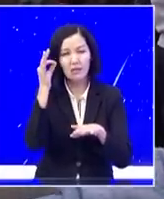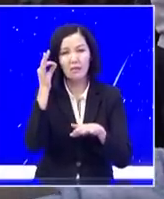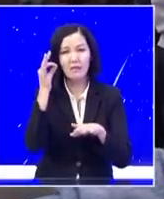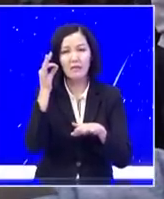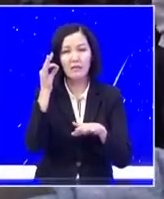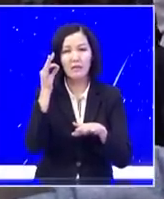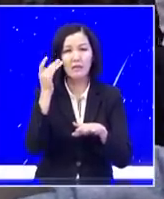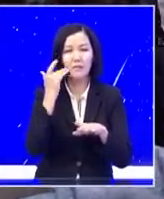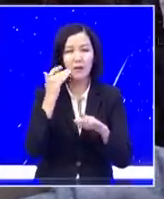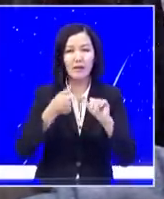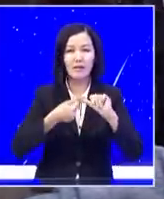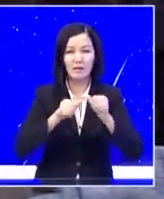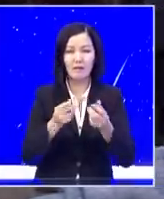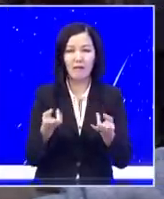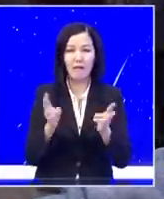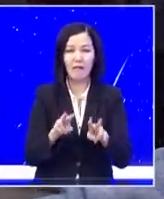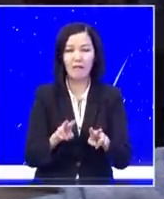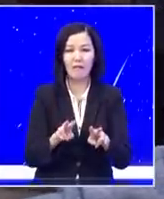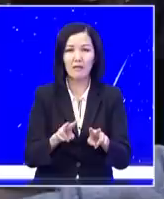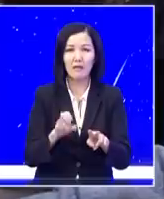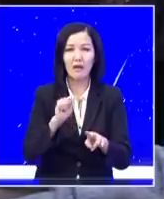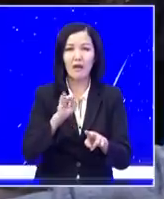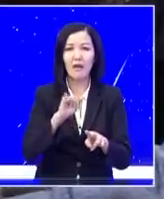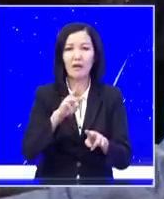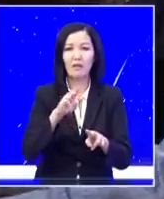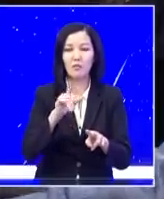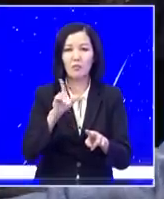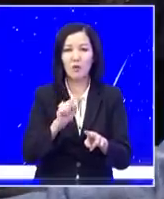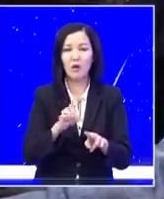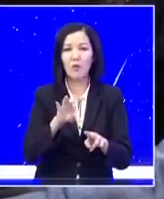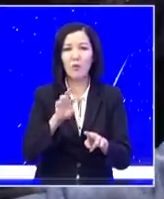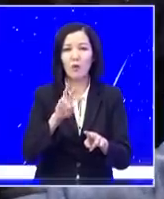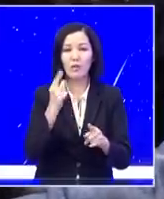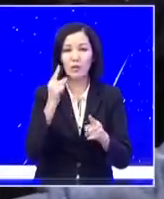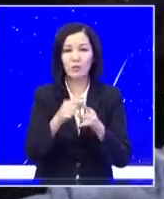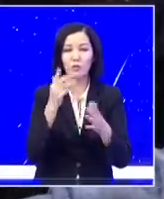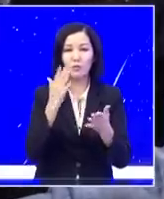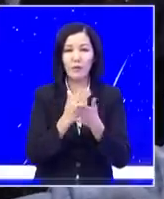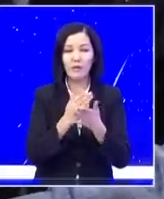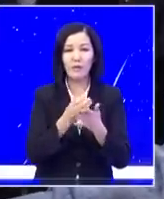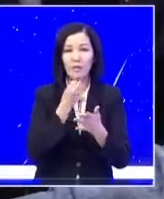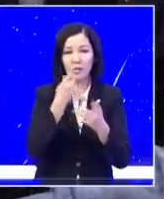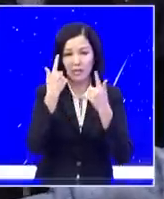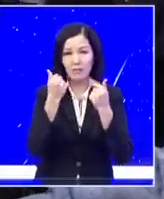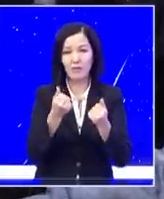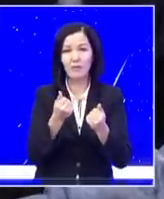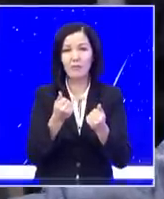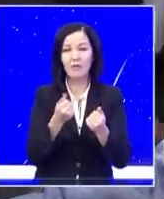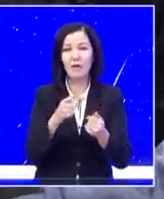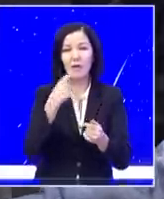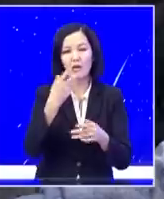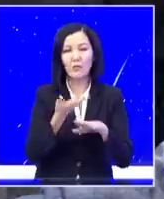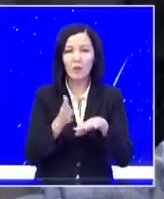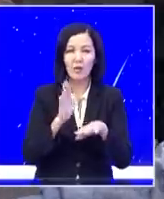марқұм Бейсекеңнің айтуға оңай деген сөзі қалғанын жақсы білем. Мен бүгін айтуға қиын деген келіп